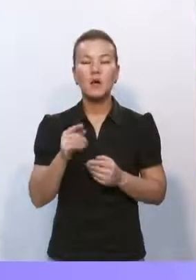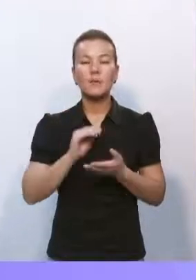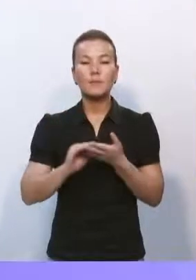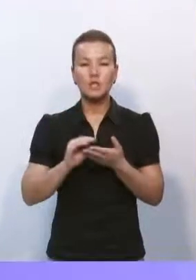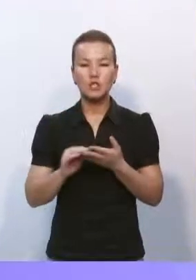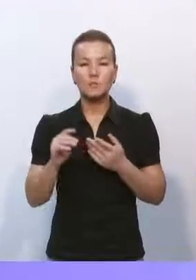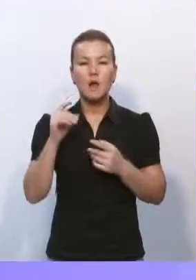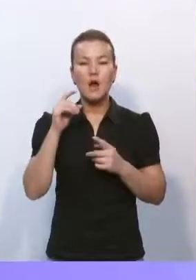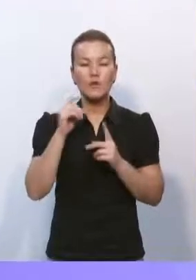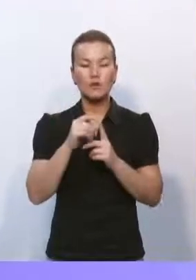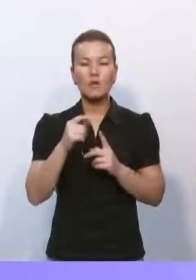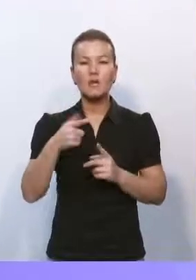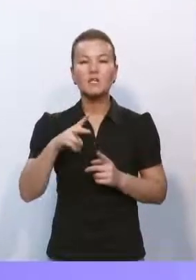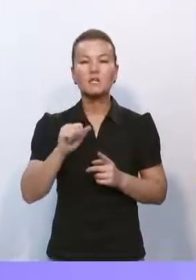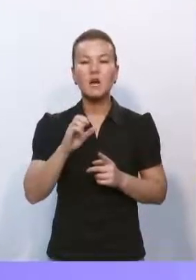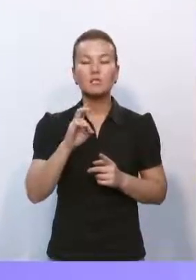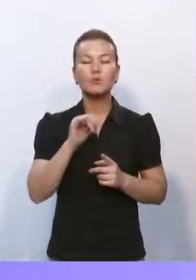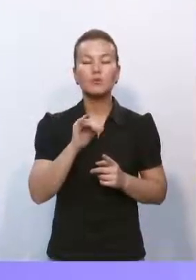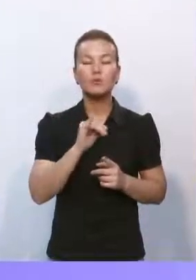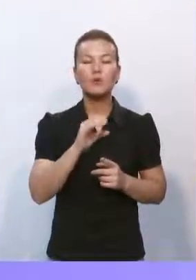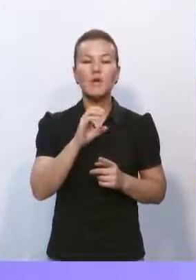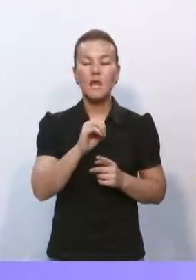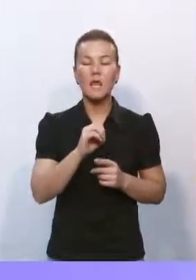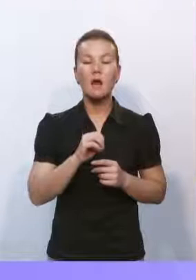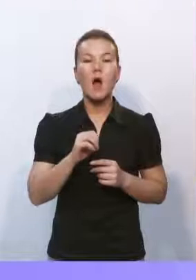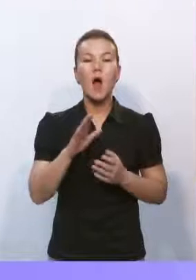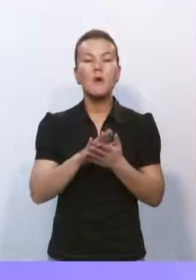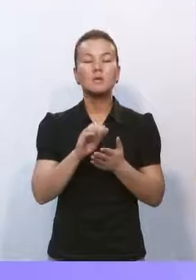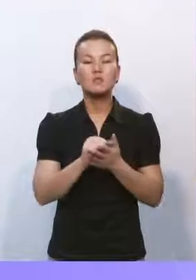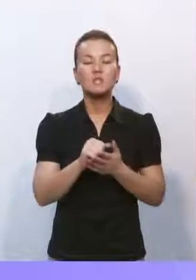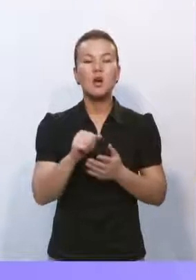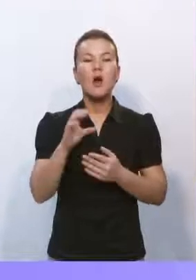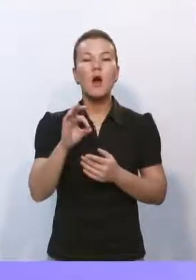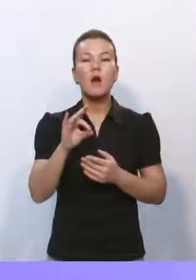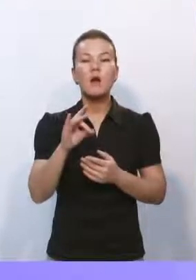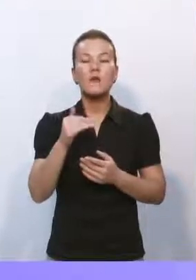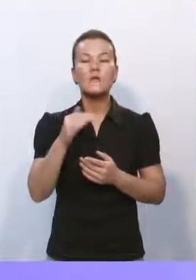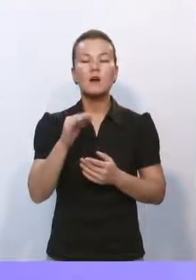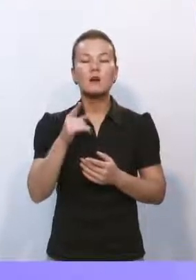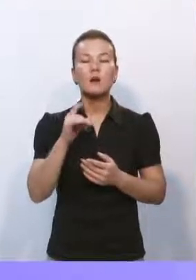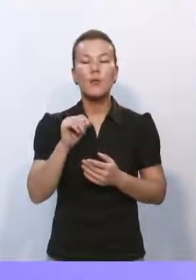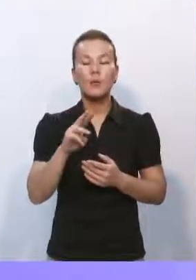Пишем в слове гласную «е». Обозначаем орфограмму.